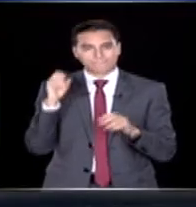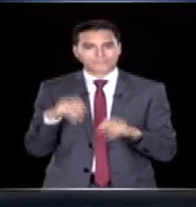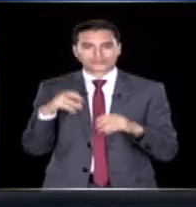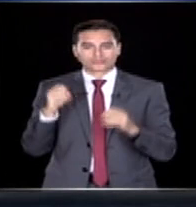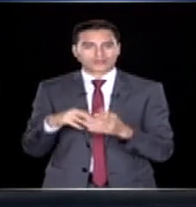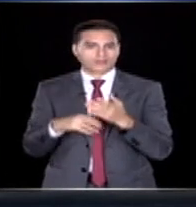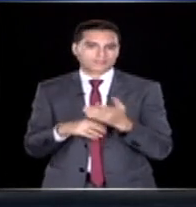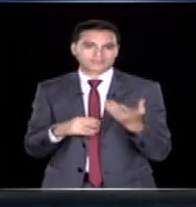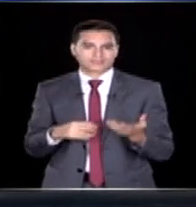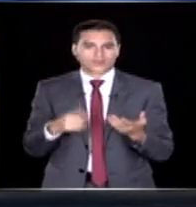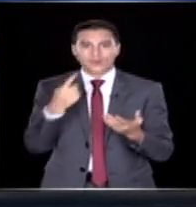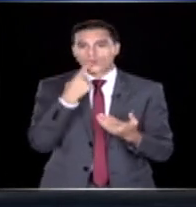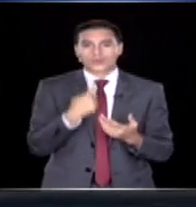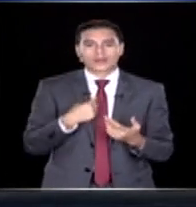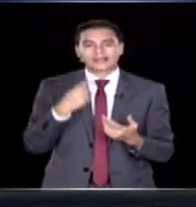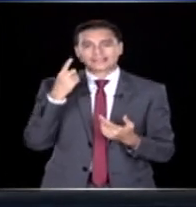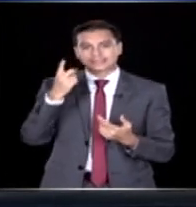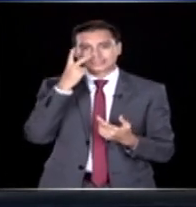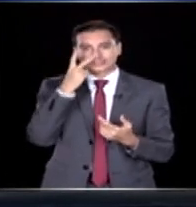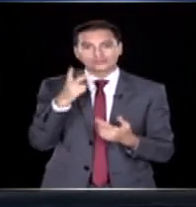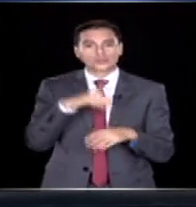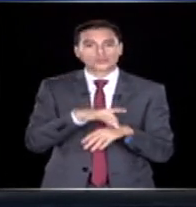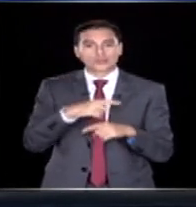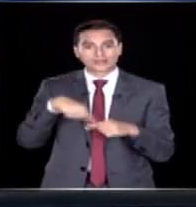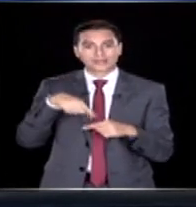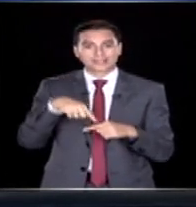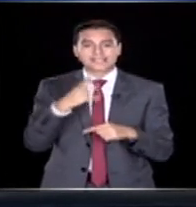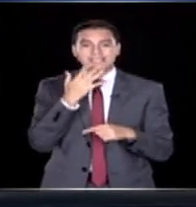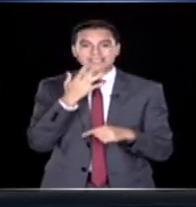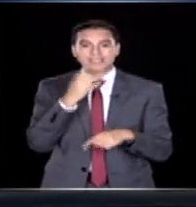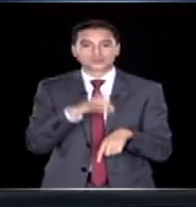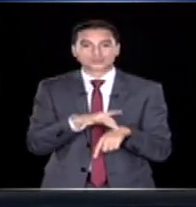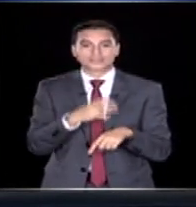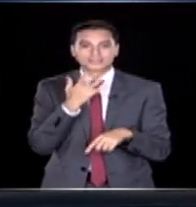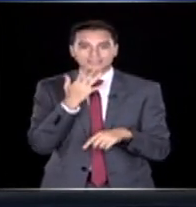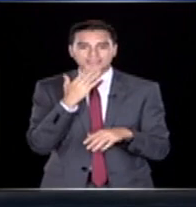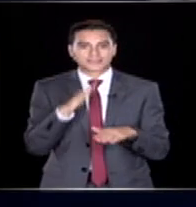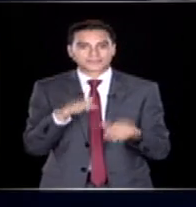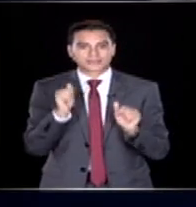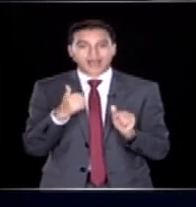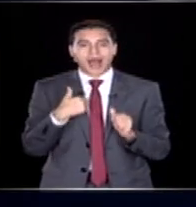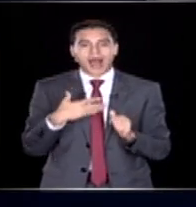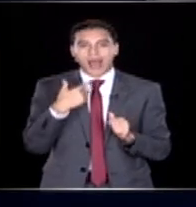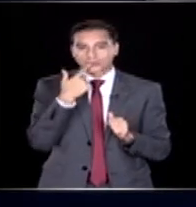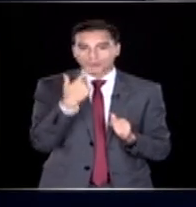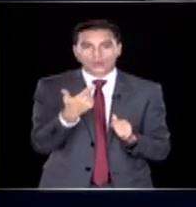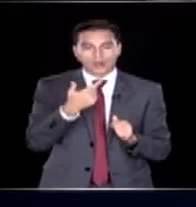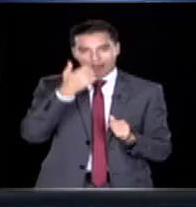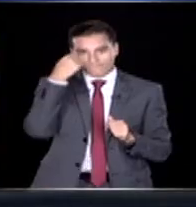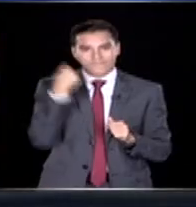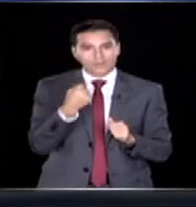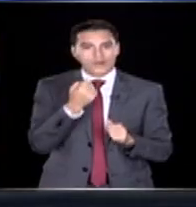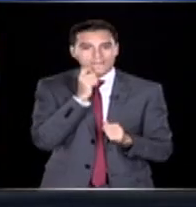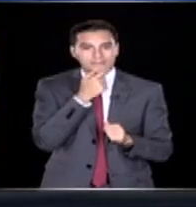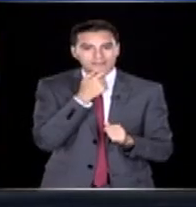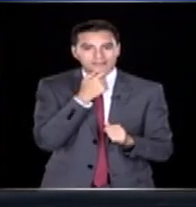الحمد لله. اخبار الدكتوراه ايه؟ يعني في الطريق في المراحل النهائيه. طب انا عايز ابارك لك بقى، امتى ابارك لك؟